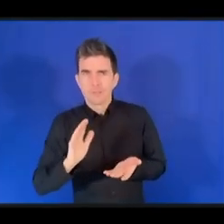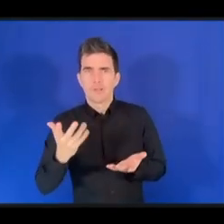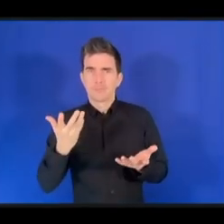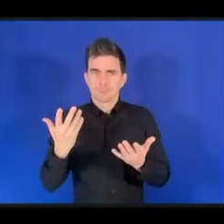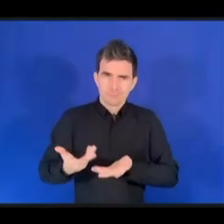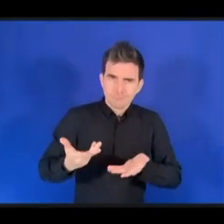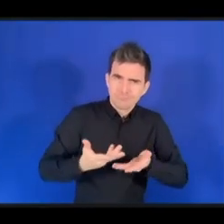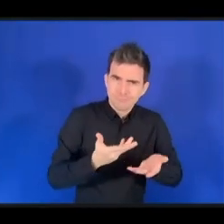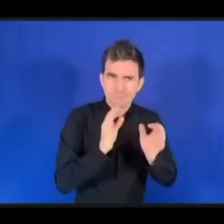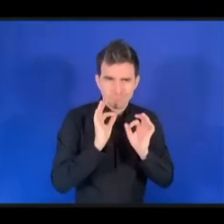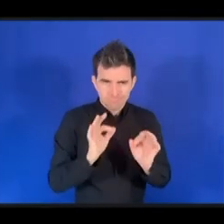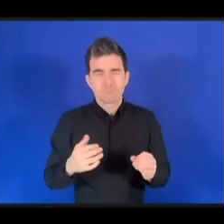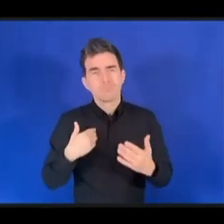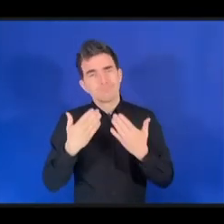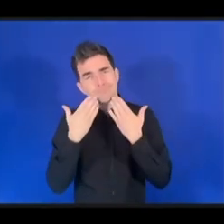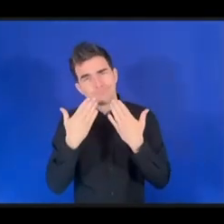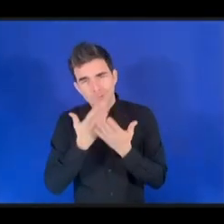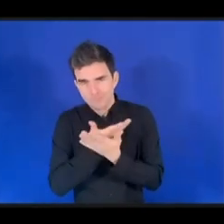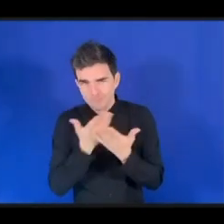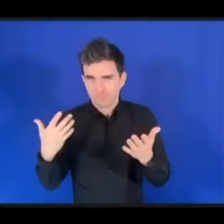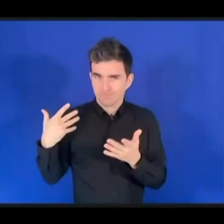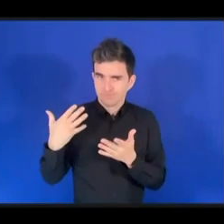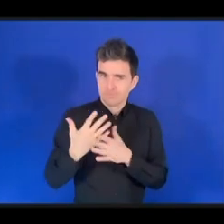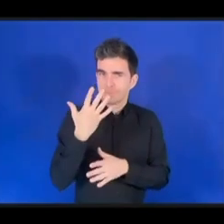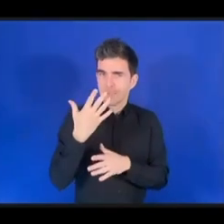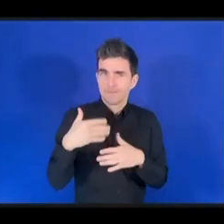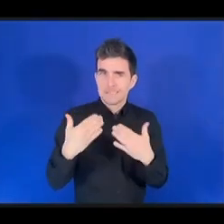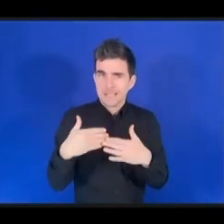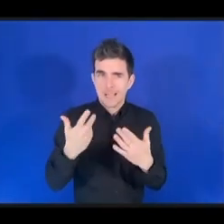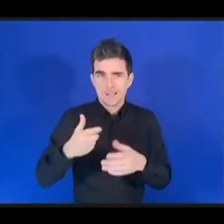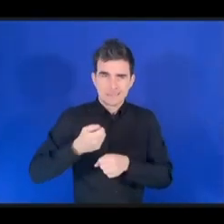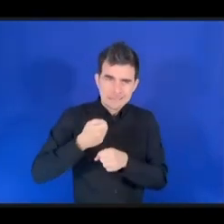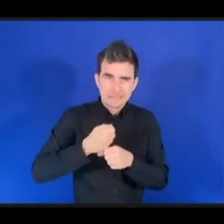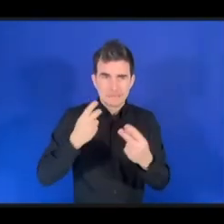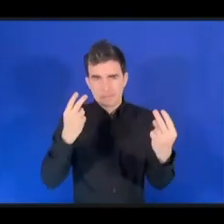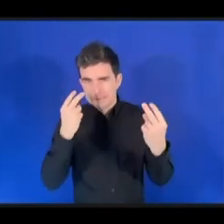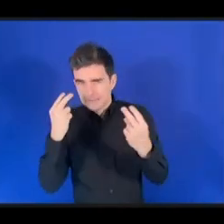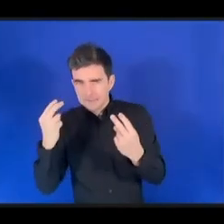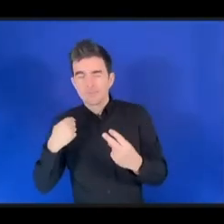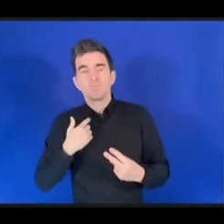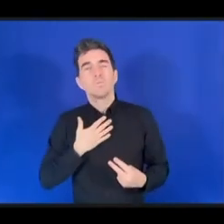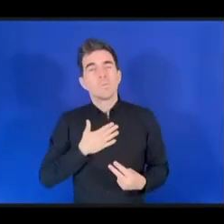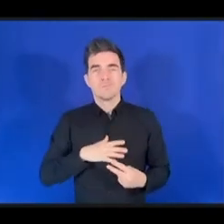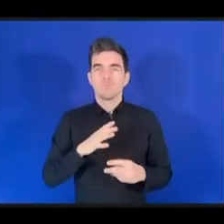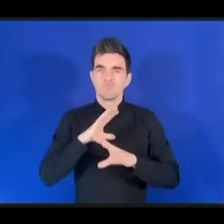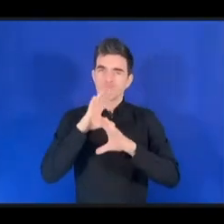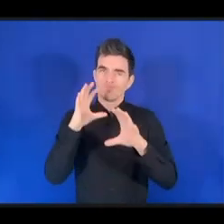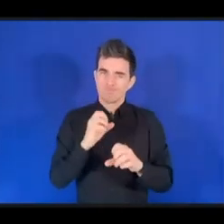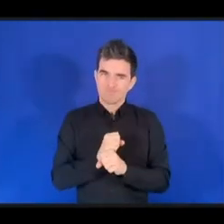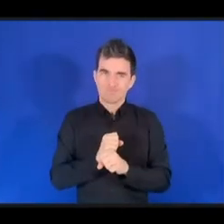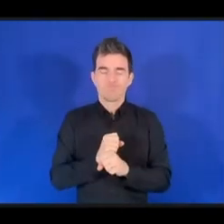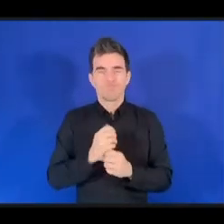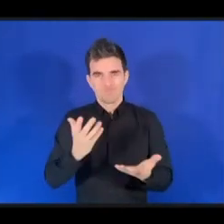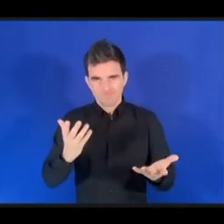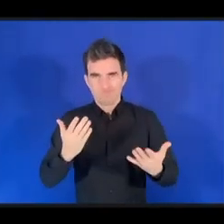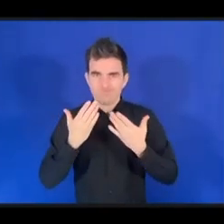閉会のご挨拶をさせていただきます皆さん本当にありがとうございました